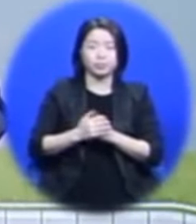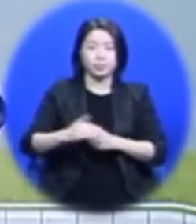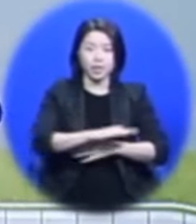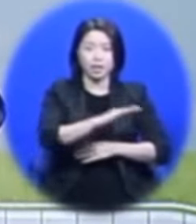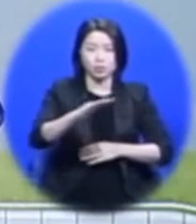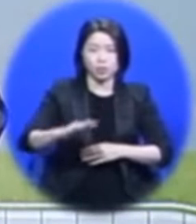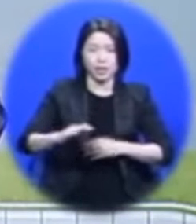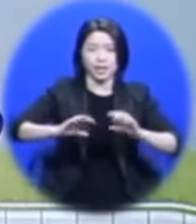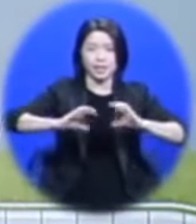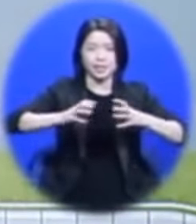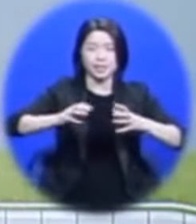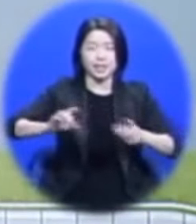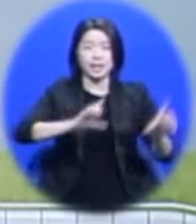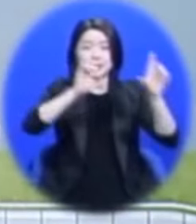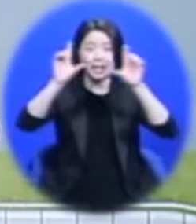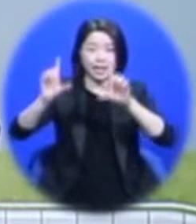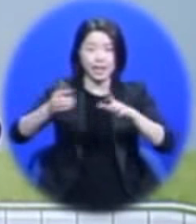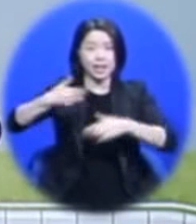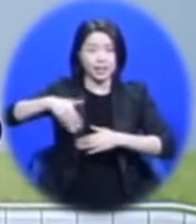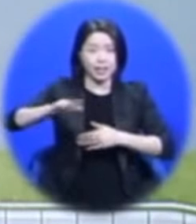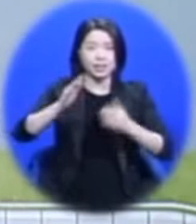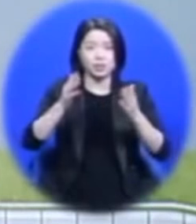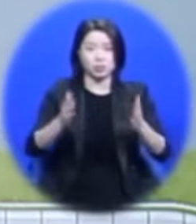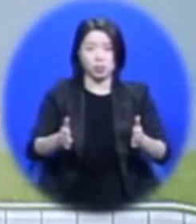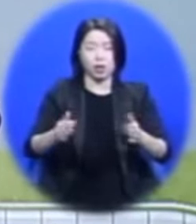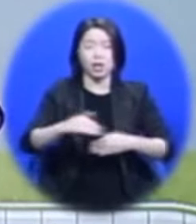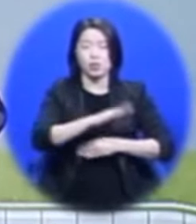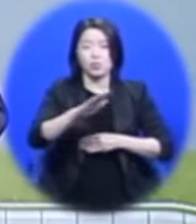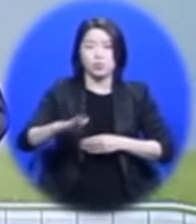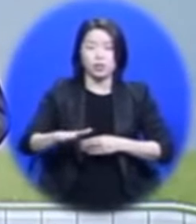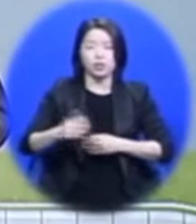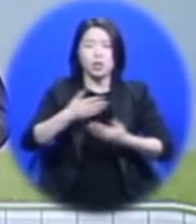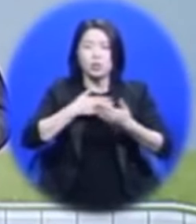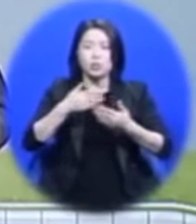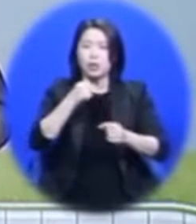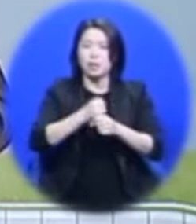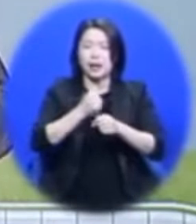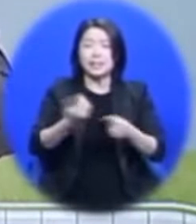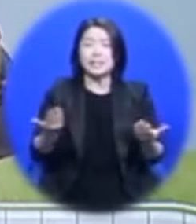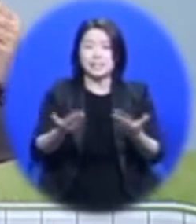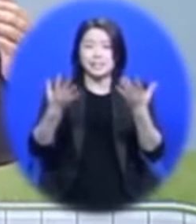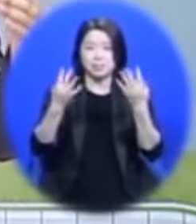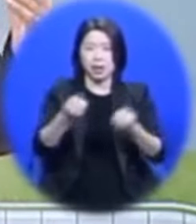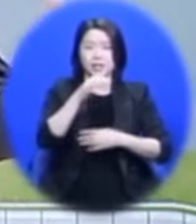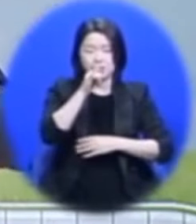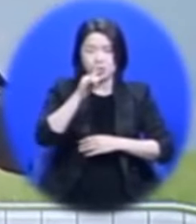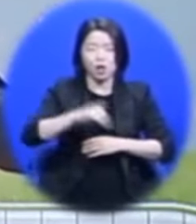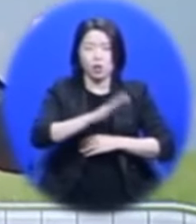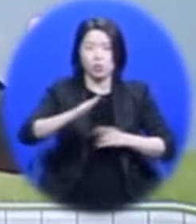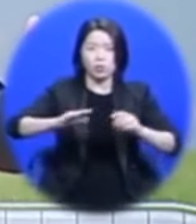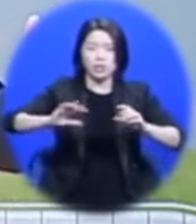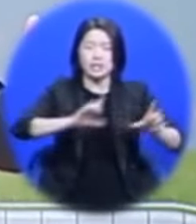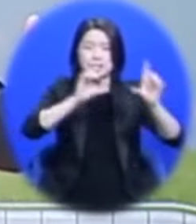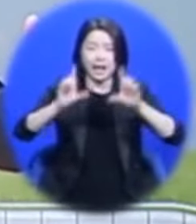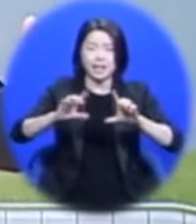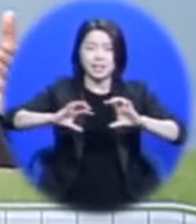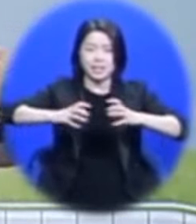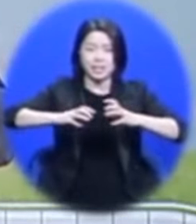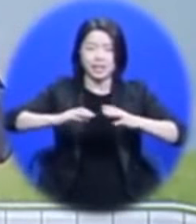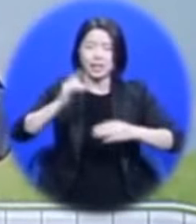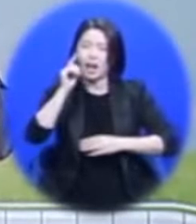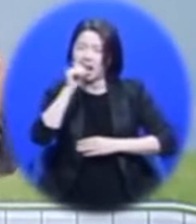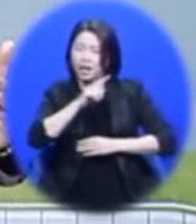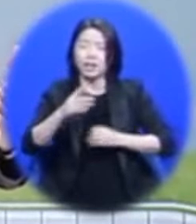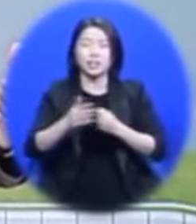우리가 세상 살아가는 동안에 우리를 두렵게 하는 일들이 많습니다. 우리가 사는 세상이 악한 세상이죠.